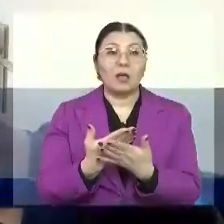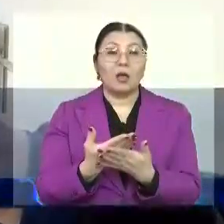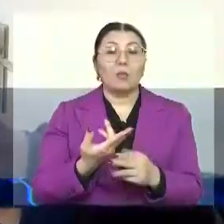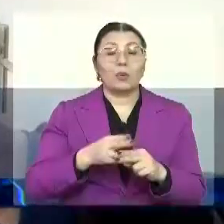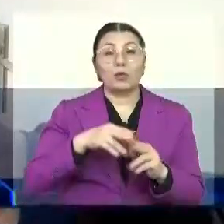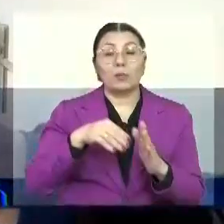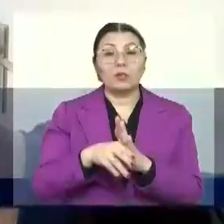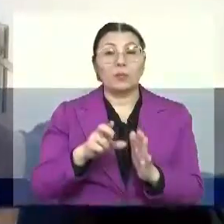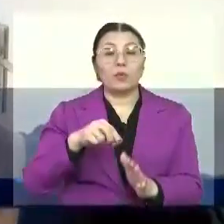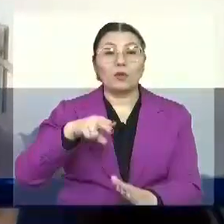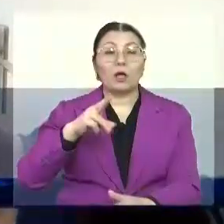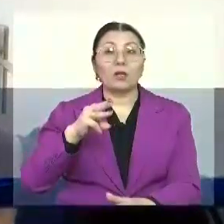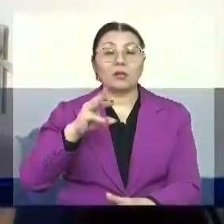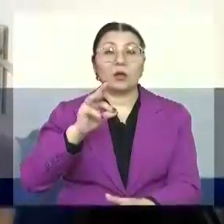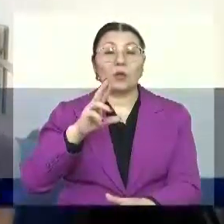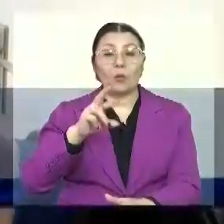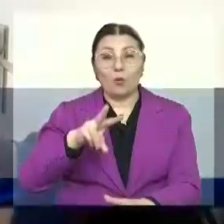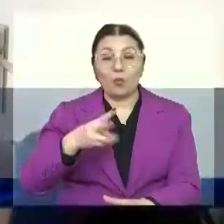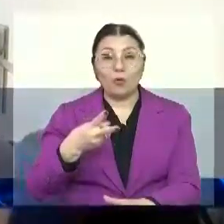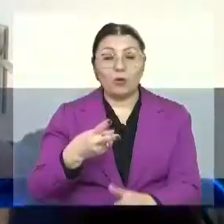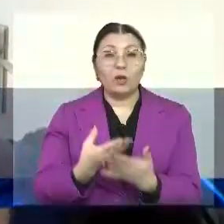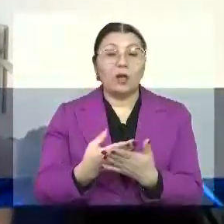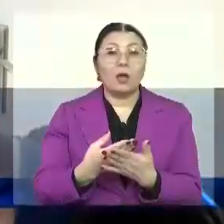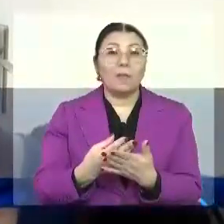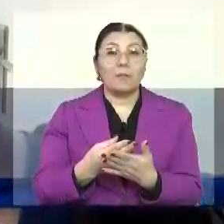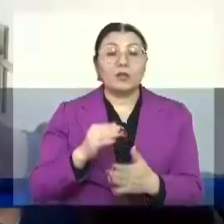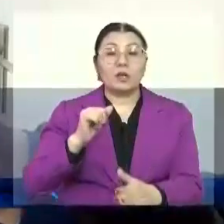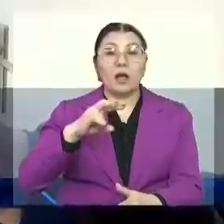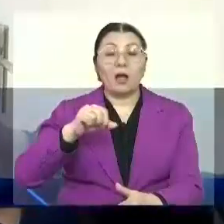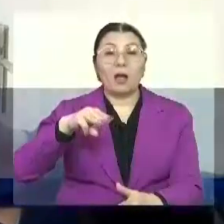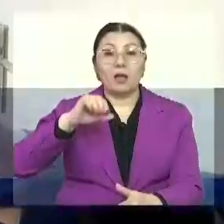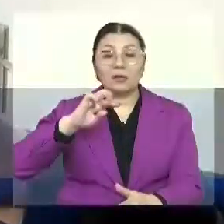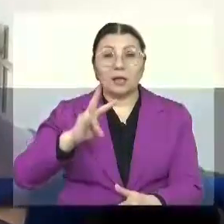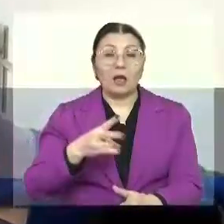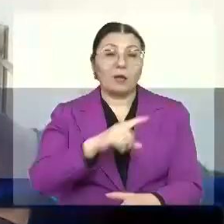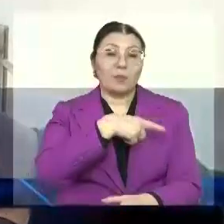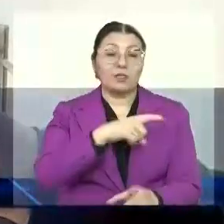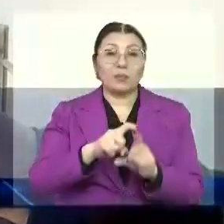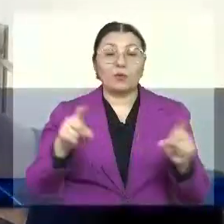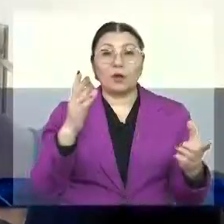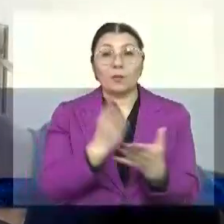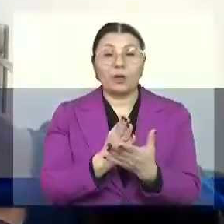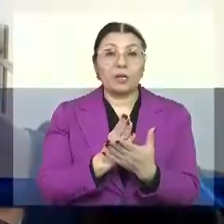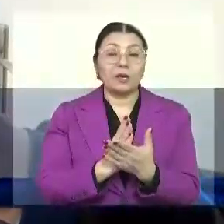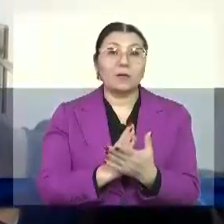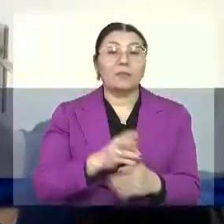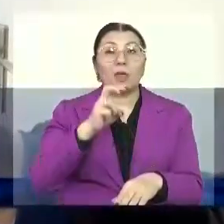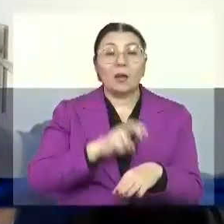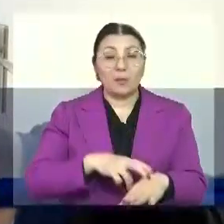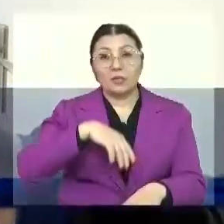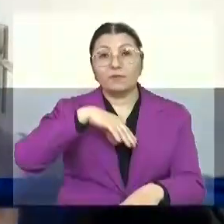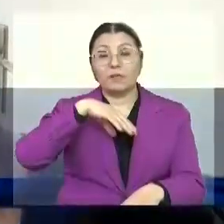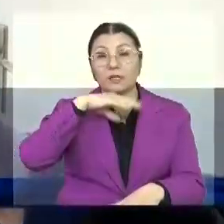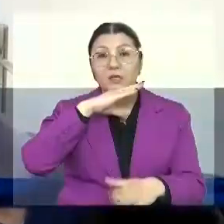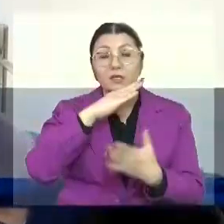құрамында Бұлақтыгүл және Жаңатау медициналық пункттері бар. Оларда да маман жетіспеушілігі жоқ. Кадрмен осы Абай дәрігерлік 100%-ға